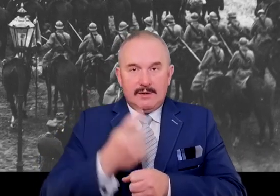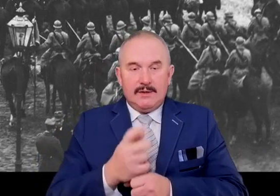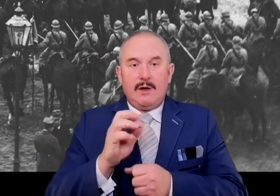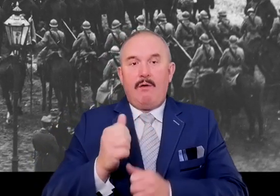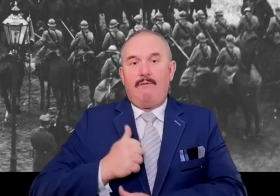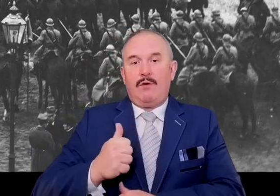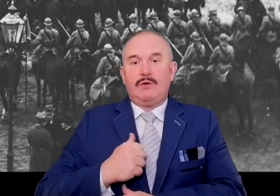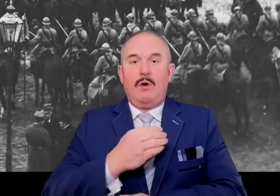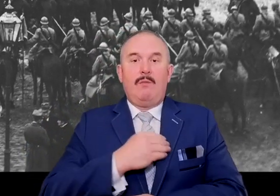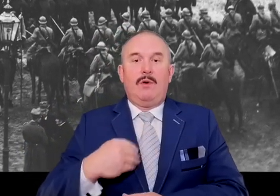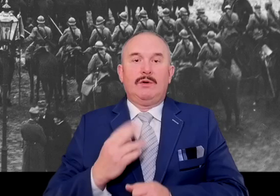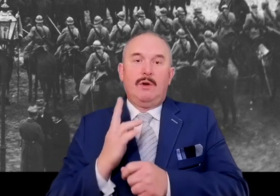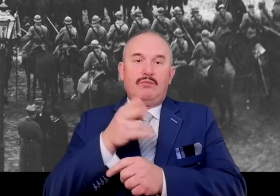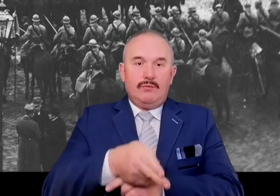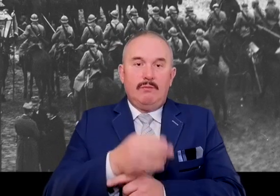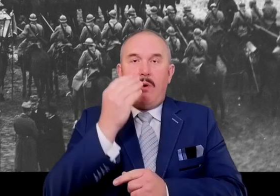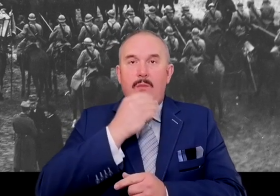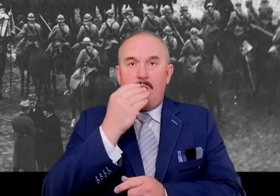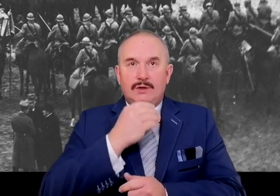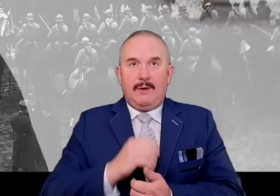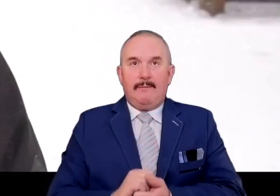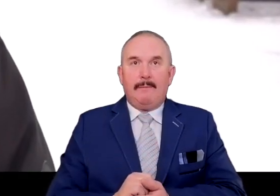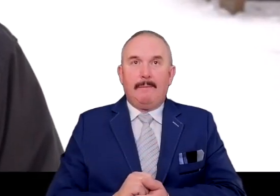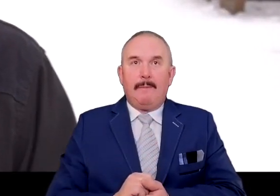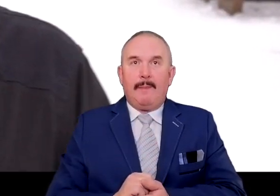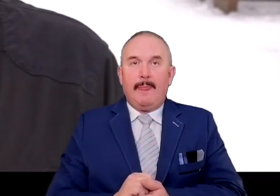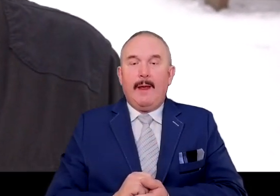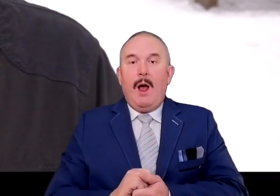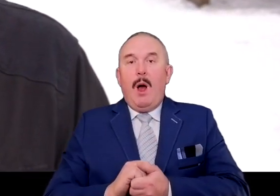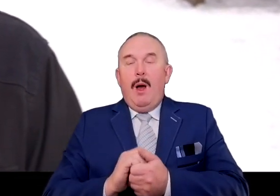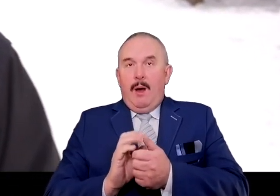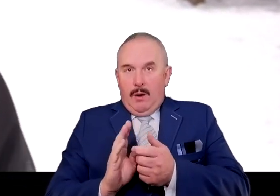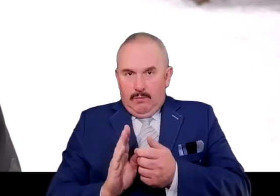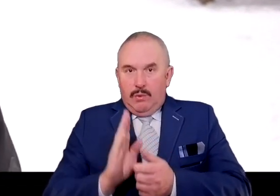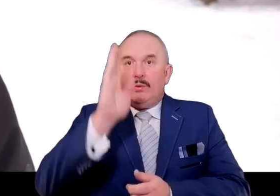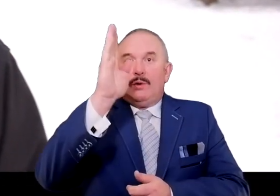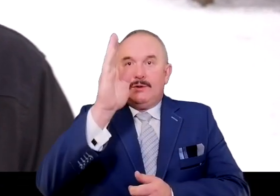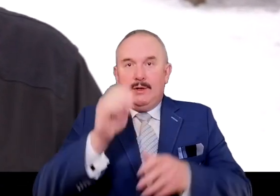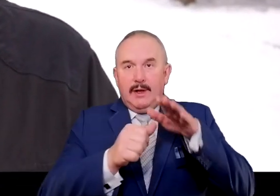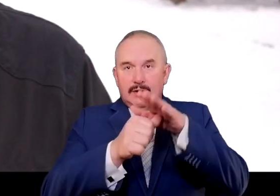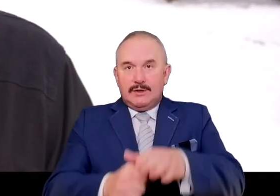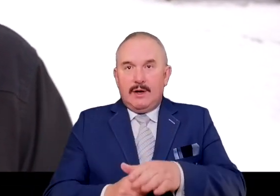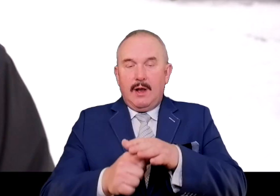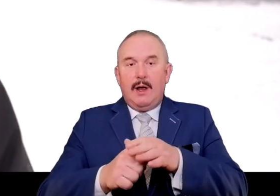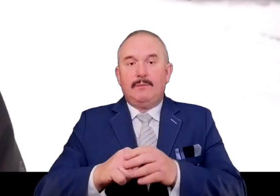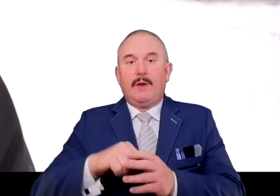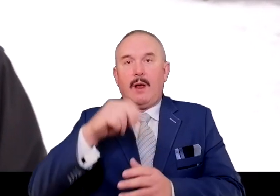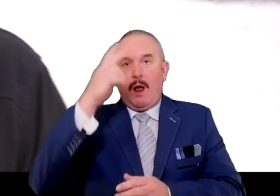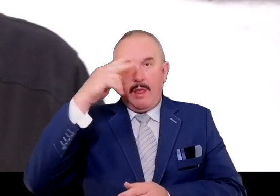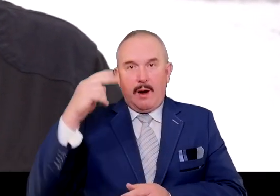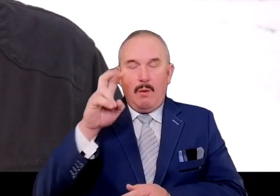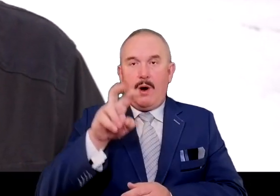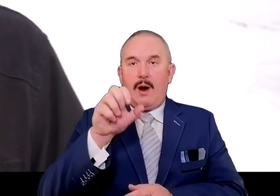wkroczeniu wojsk polskich na teren Pomorza. Front Północny na czele z generałem Józefem